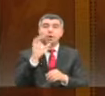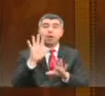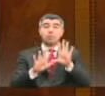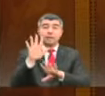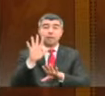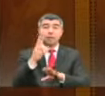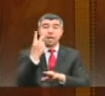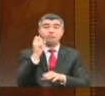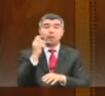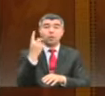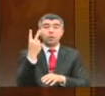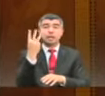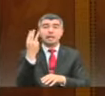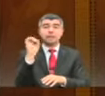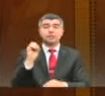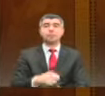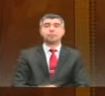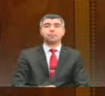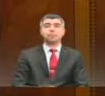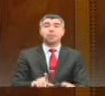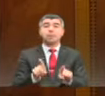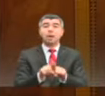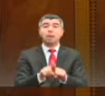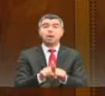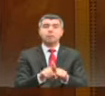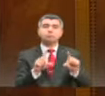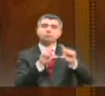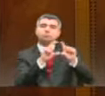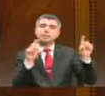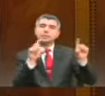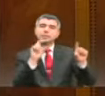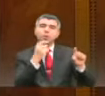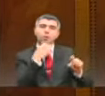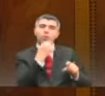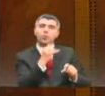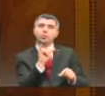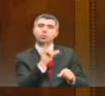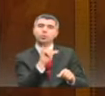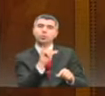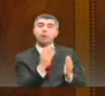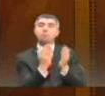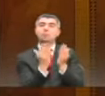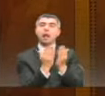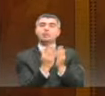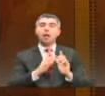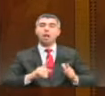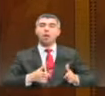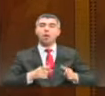2015-2030، وشعارها: من أجل إرساء مدرسة الإنصاف والجودة